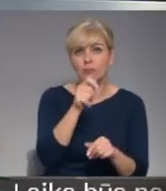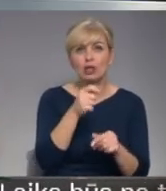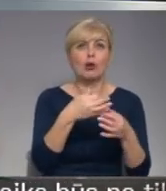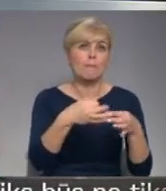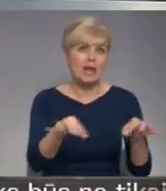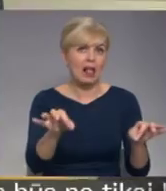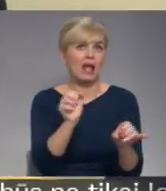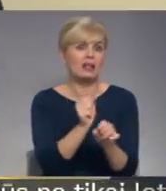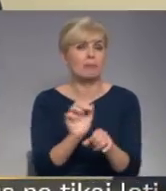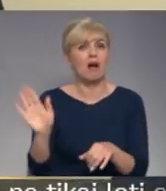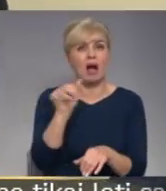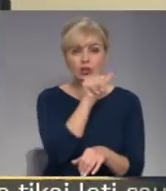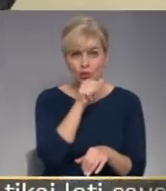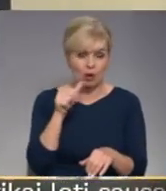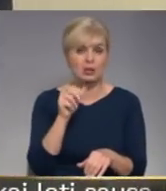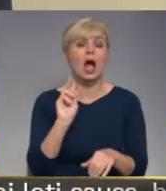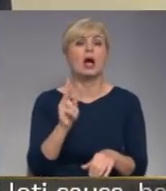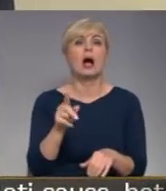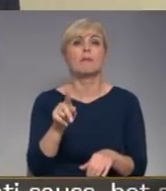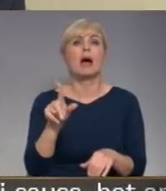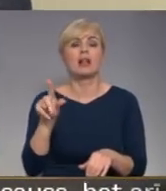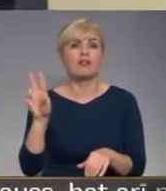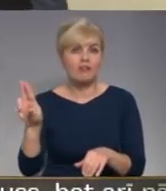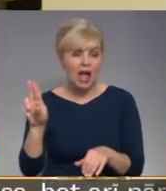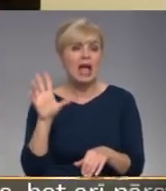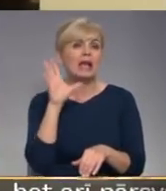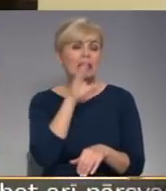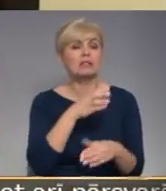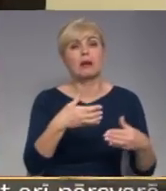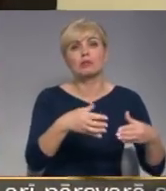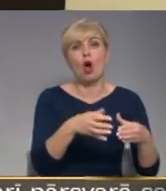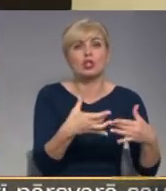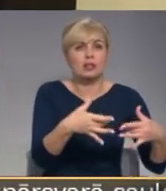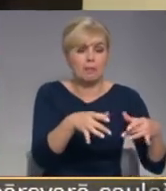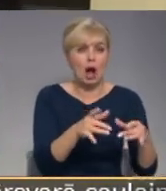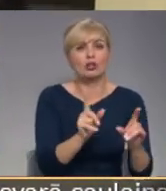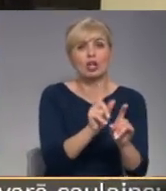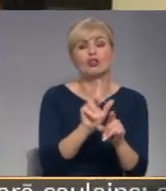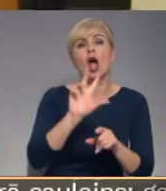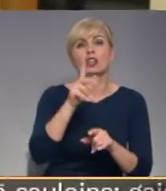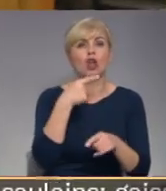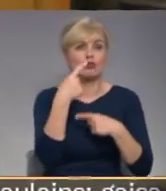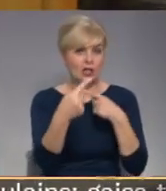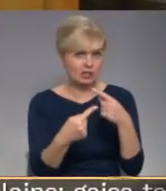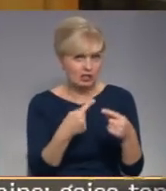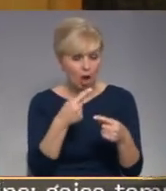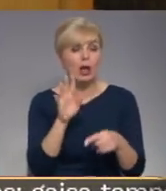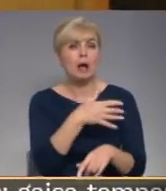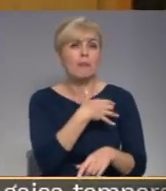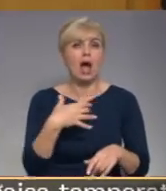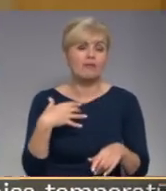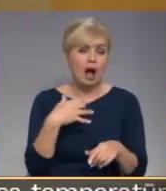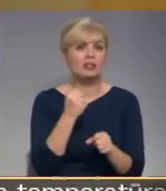Līcīte. KPVLV frakcijā iespējamās koalīcijas partijas šodien tikās uz 3. Sarunu raundu par valdības